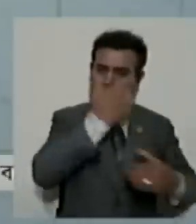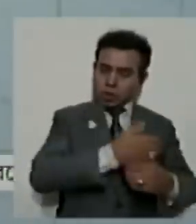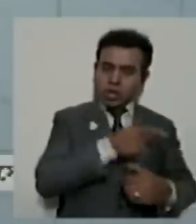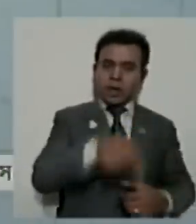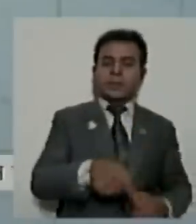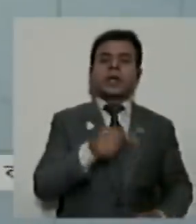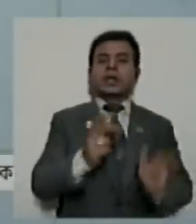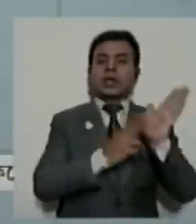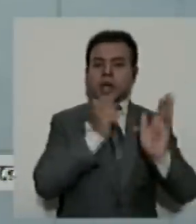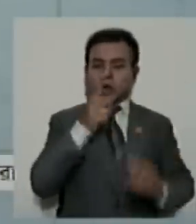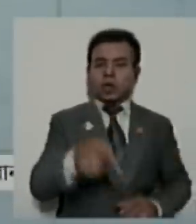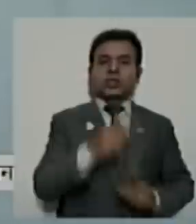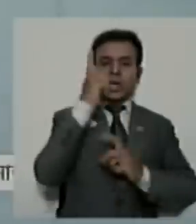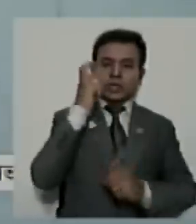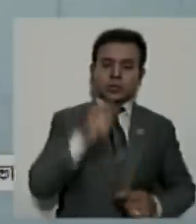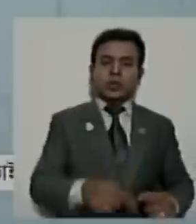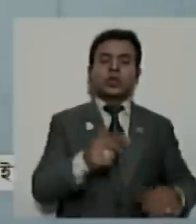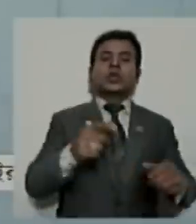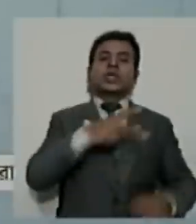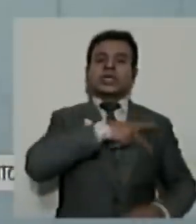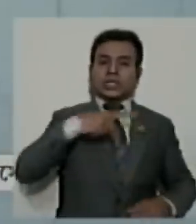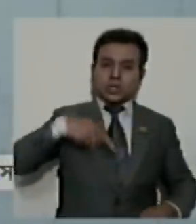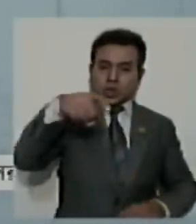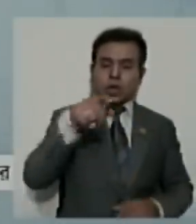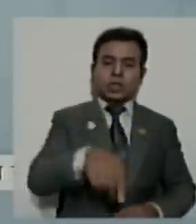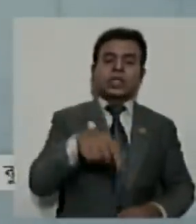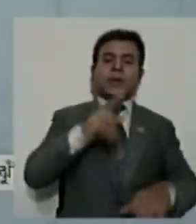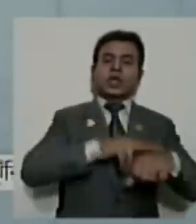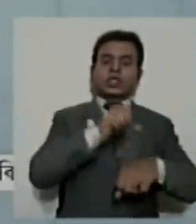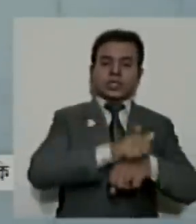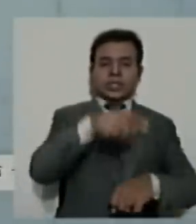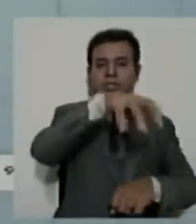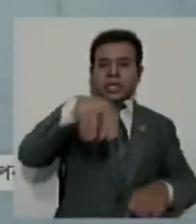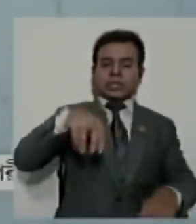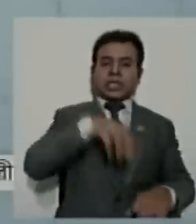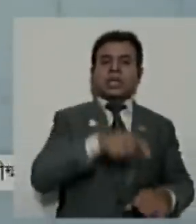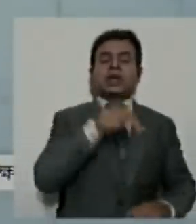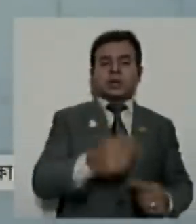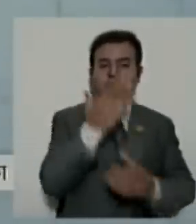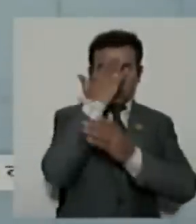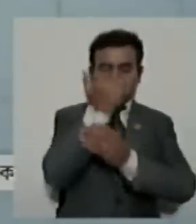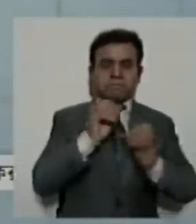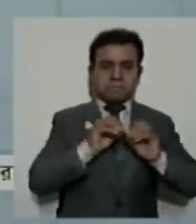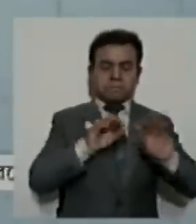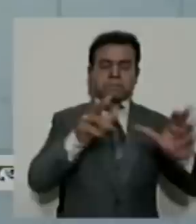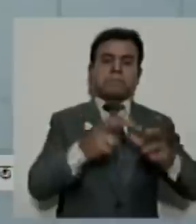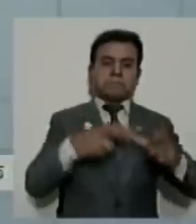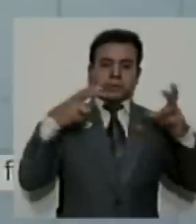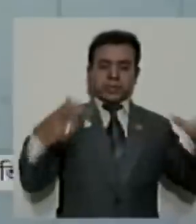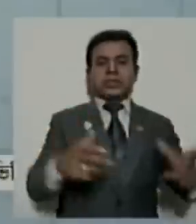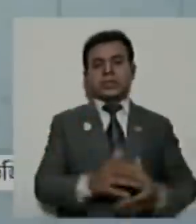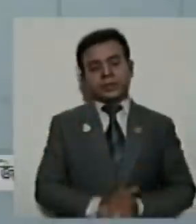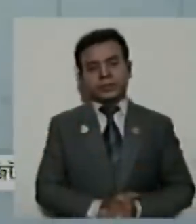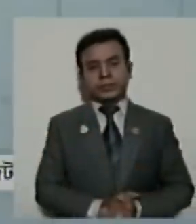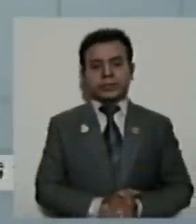আমরা হটলাইনে স্বাস্থ্য পরামর্শ দিয়ে থাকি, আপনারা জানেন, অনেকগুলো নাম্বারের মধ্যে, যে নাম্বারগুলো আগে বারবার উল্লেখ করা হয়েছে, যে স্বাস্থ্য